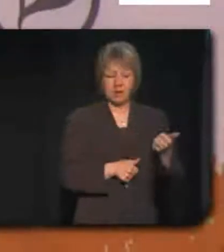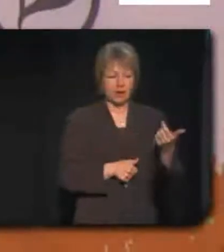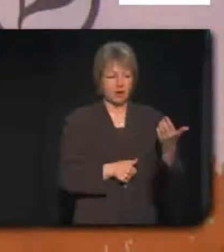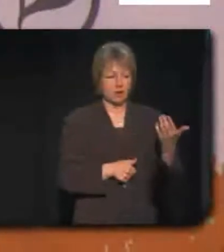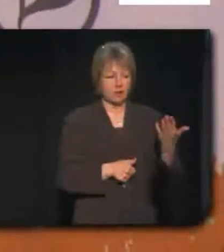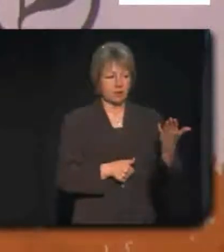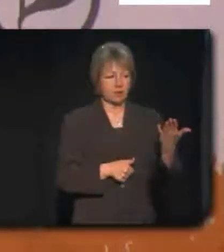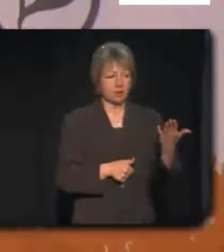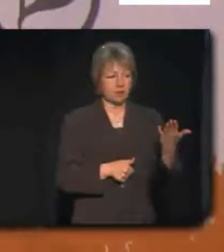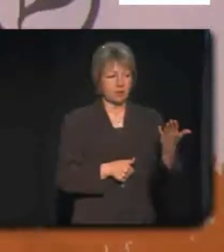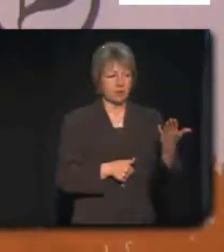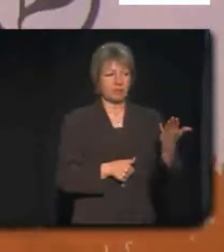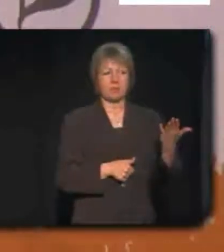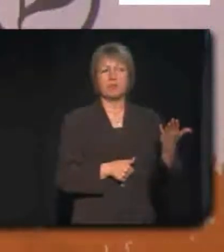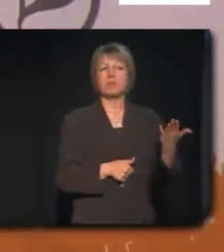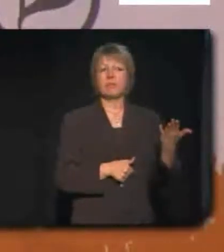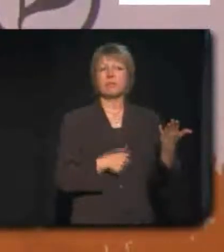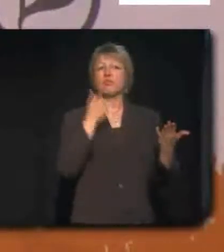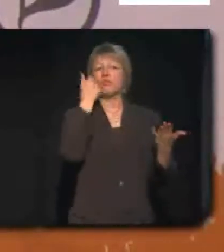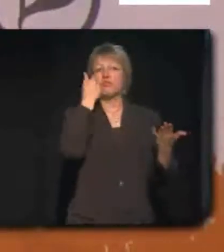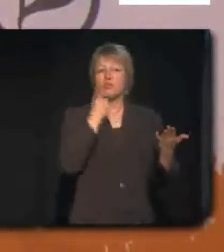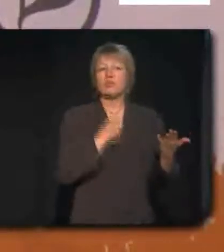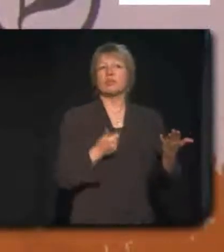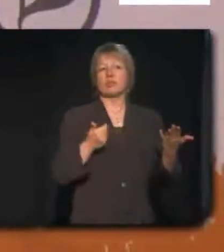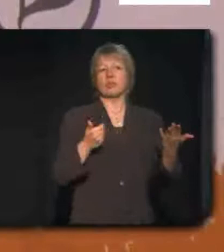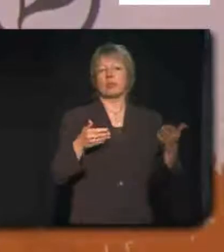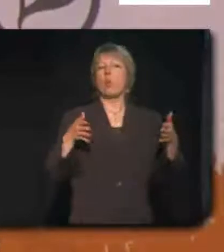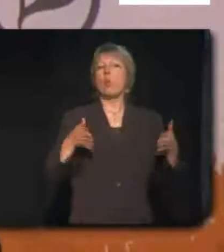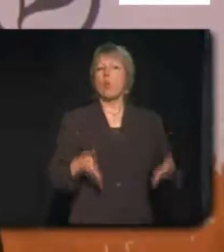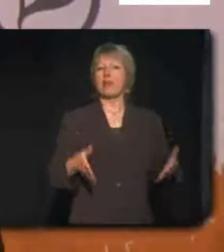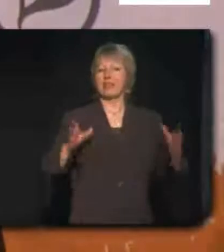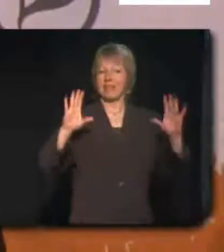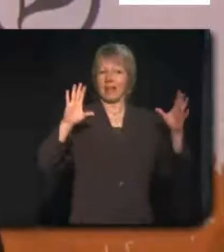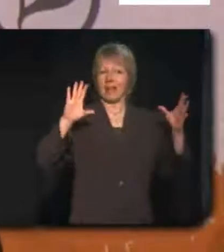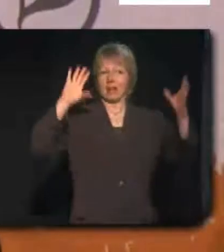bitte ohne Öffnen hochheben her zeigen